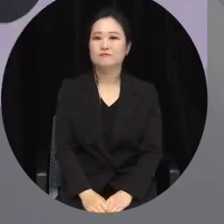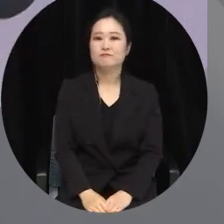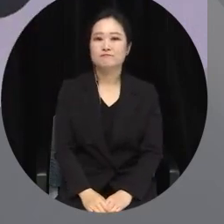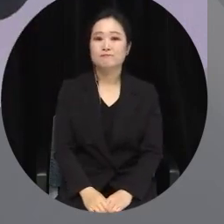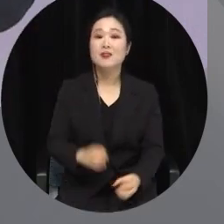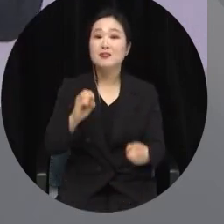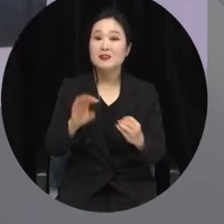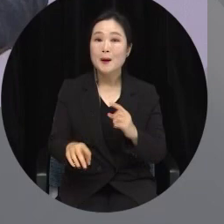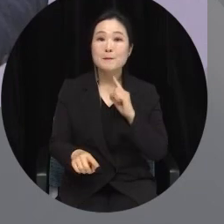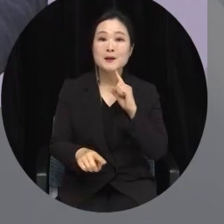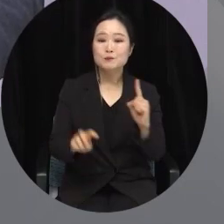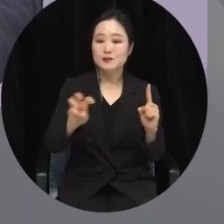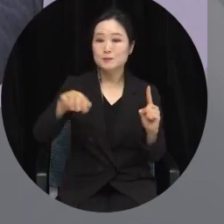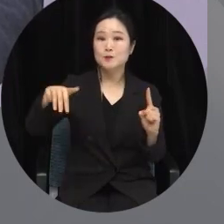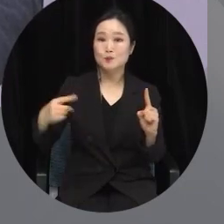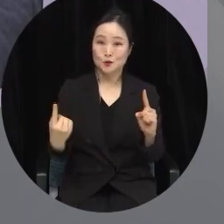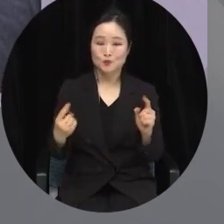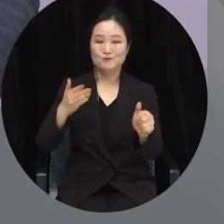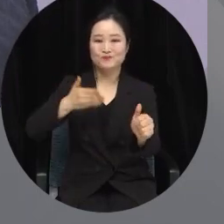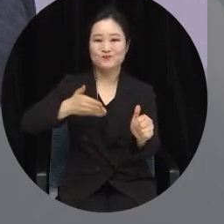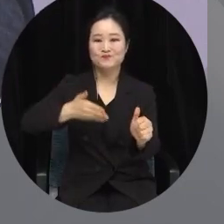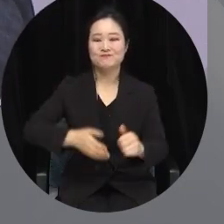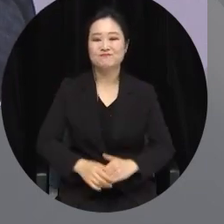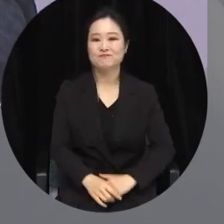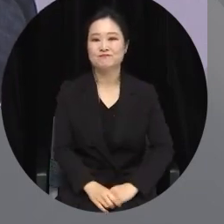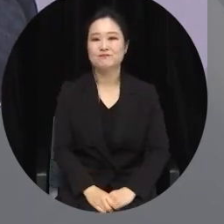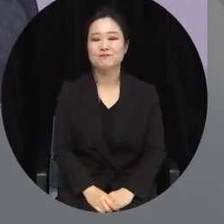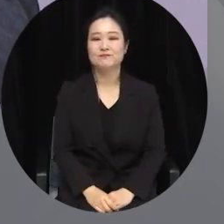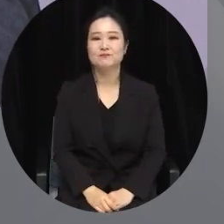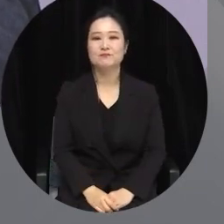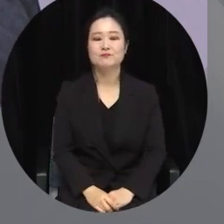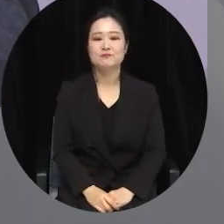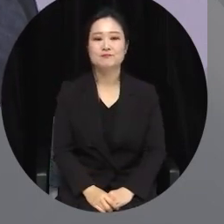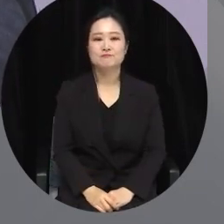30초간 답변해 주시기 바랍니다. 네,